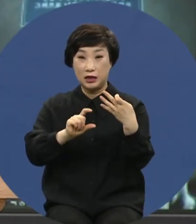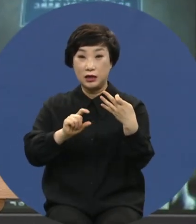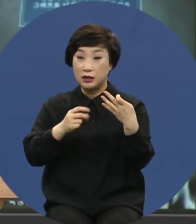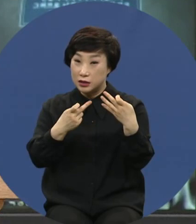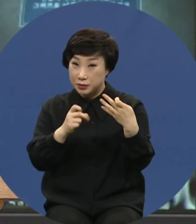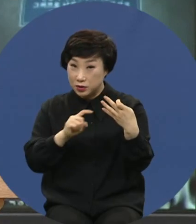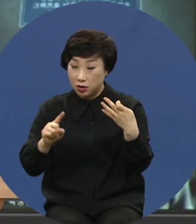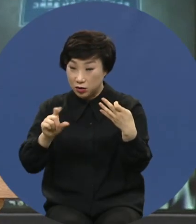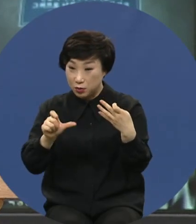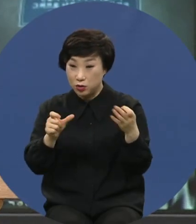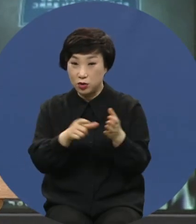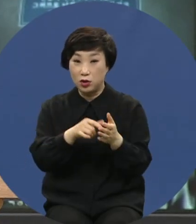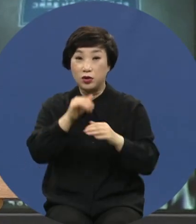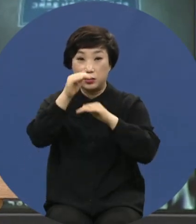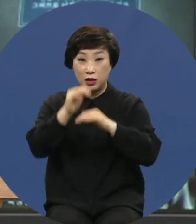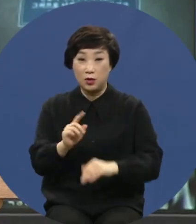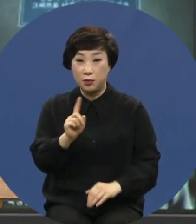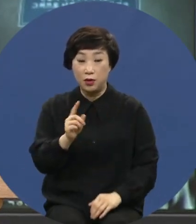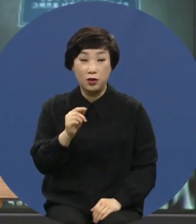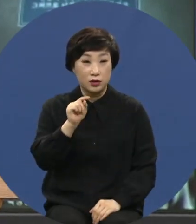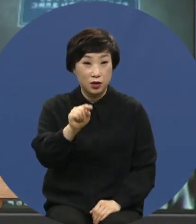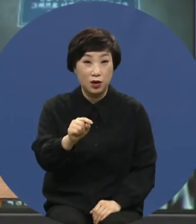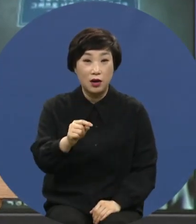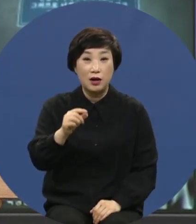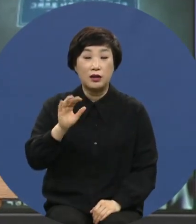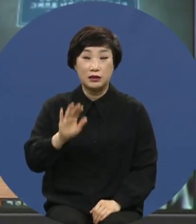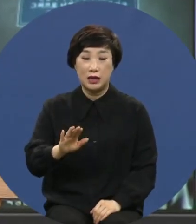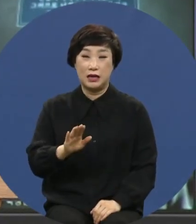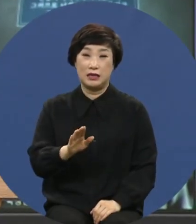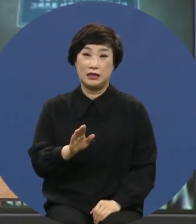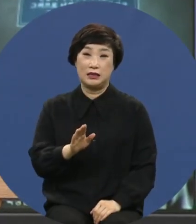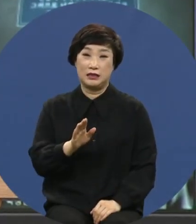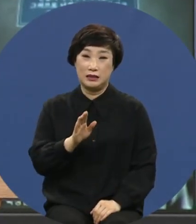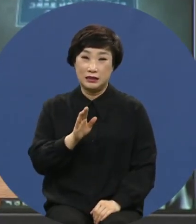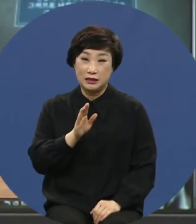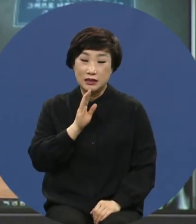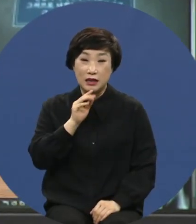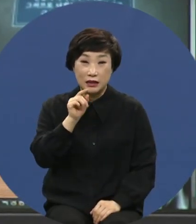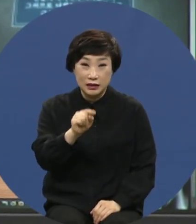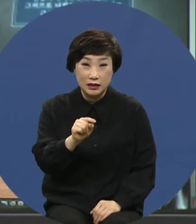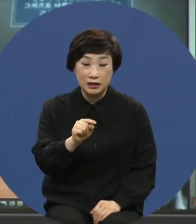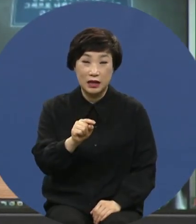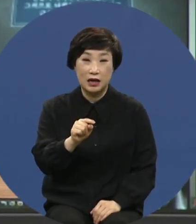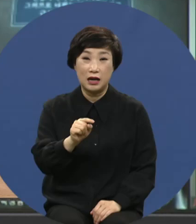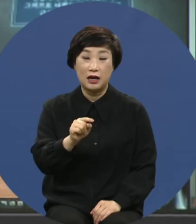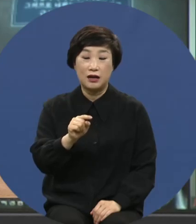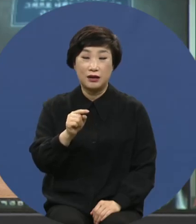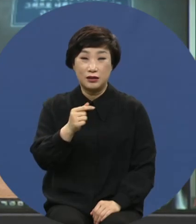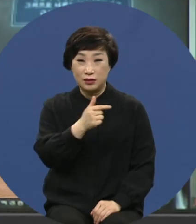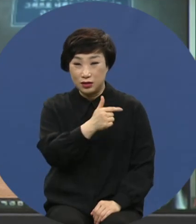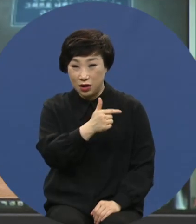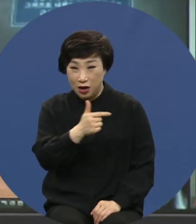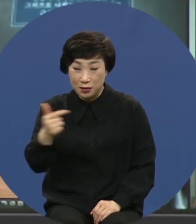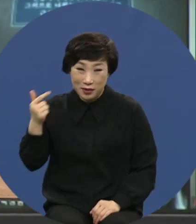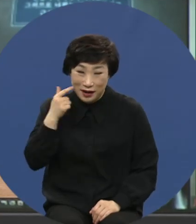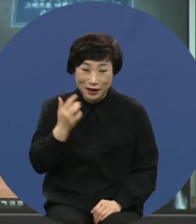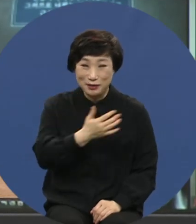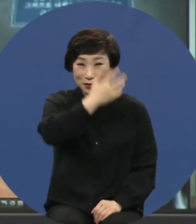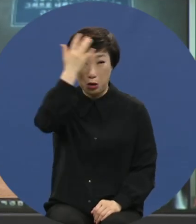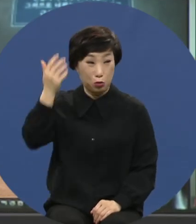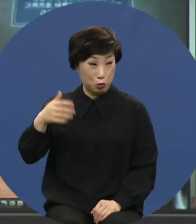12절로 15절에 너 정말로 네가 너무